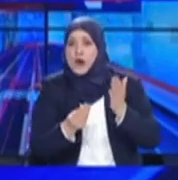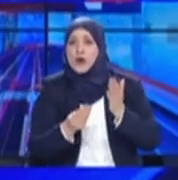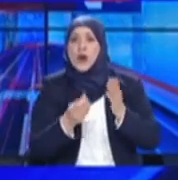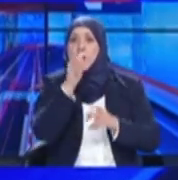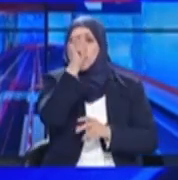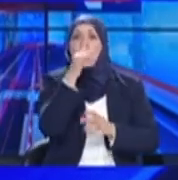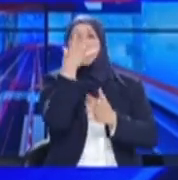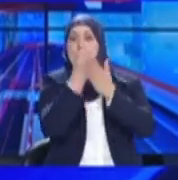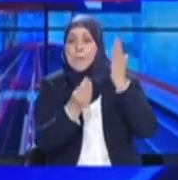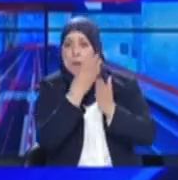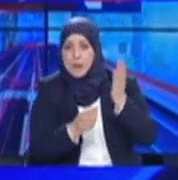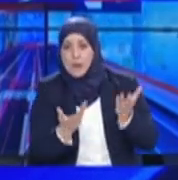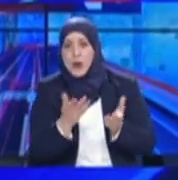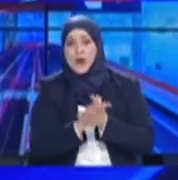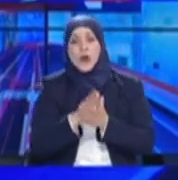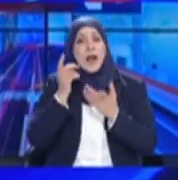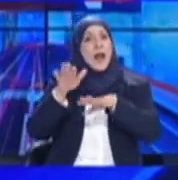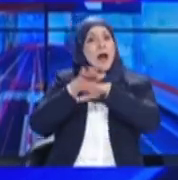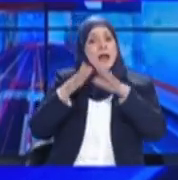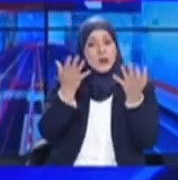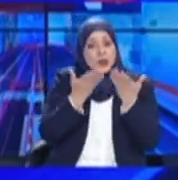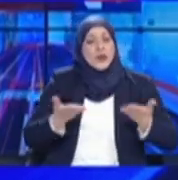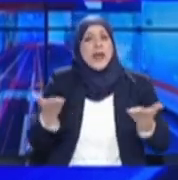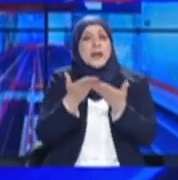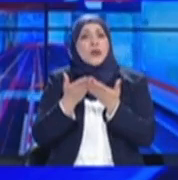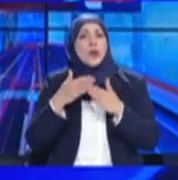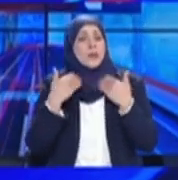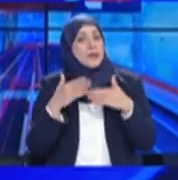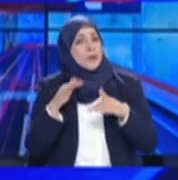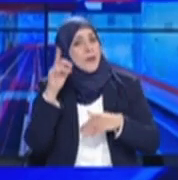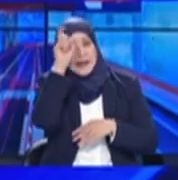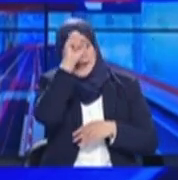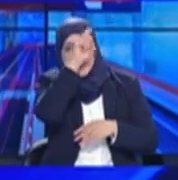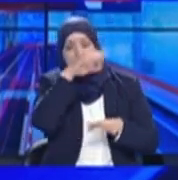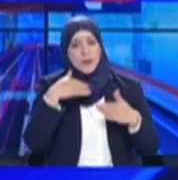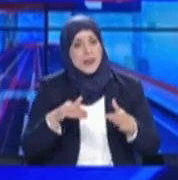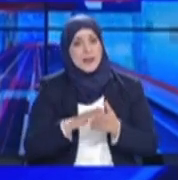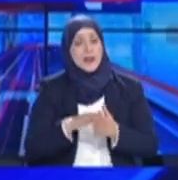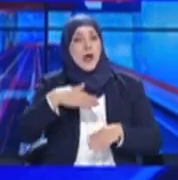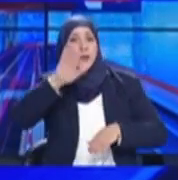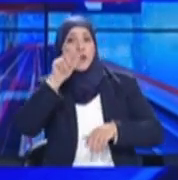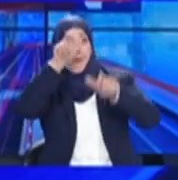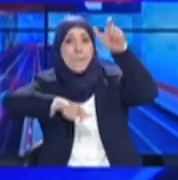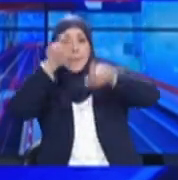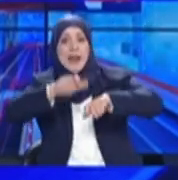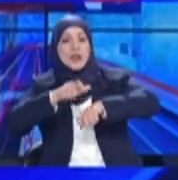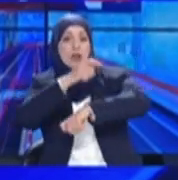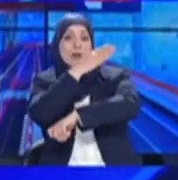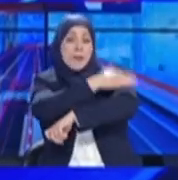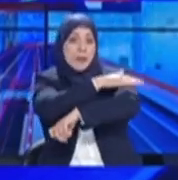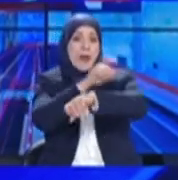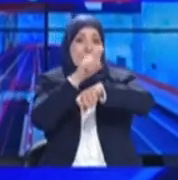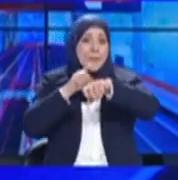وراى اه خيبه برشا اه مزيد من مشكله نعمل البلديه ما قلت لك